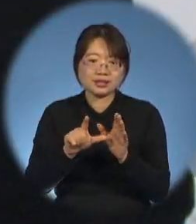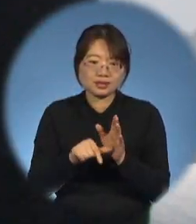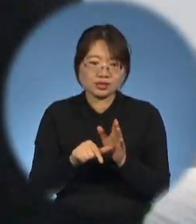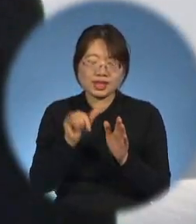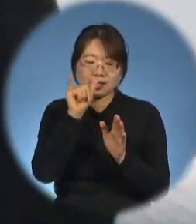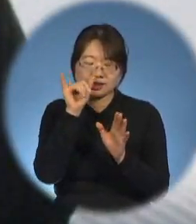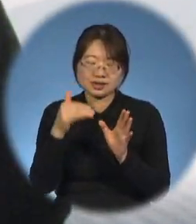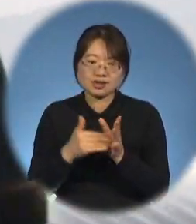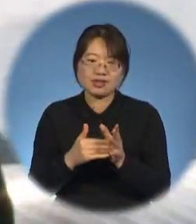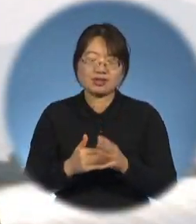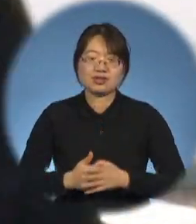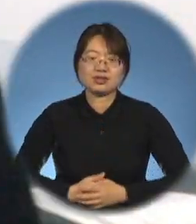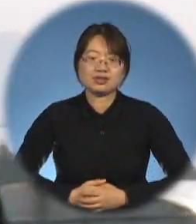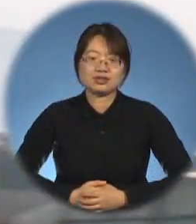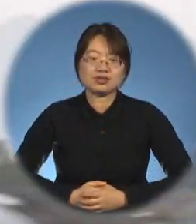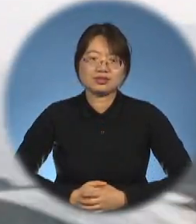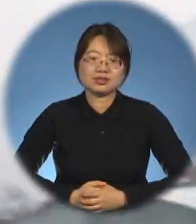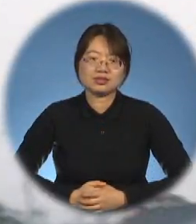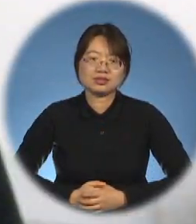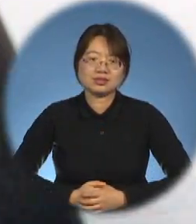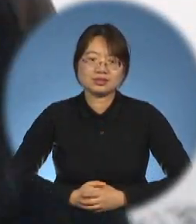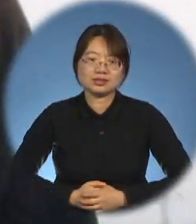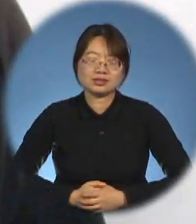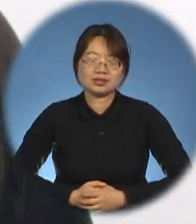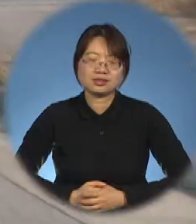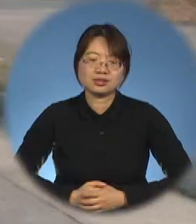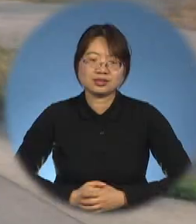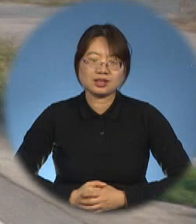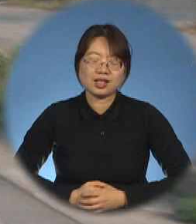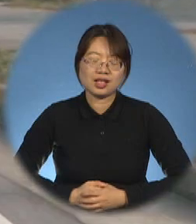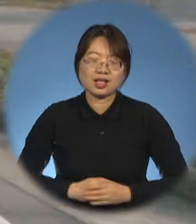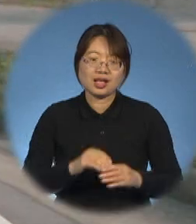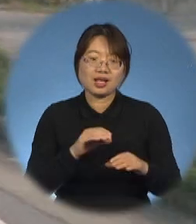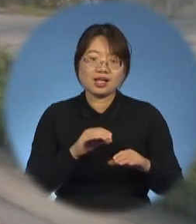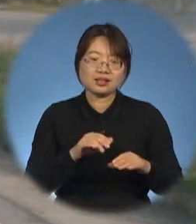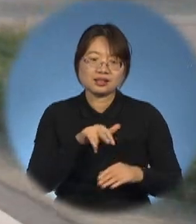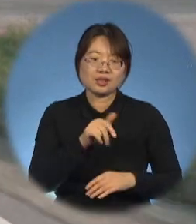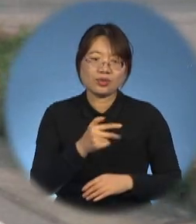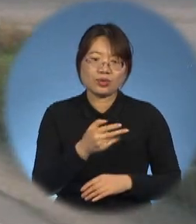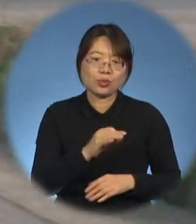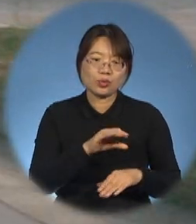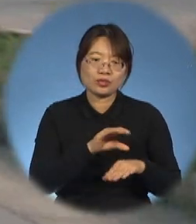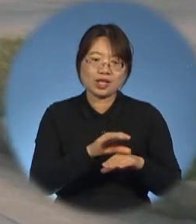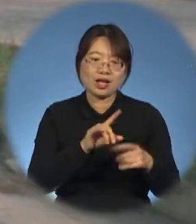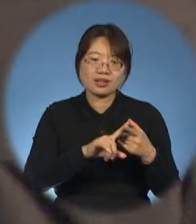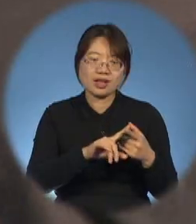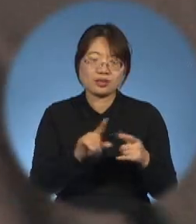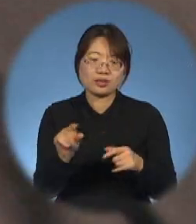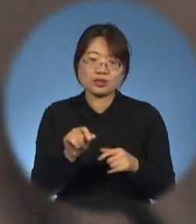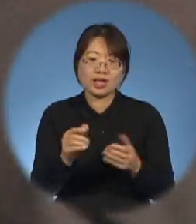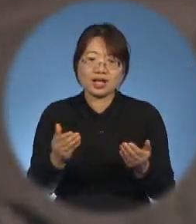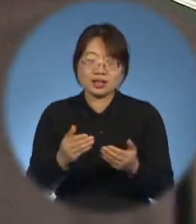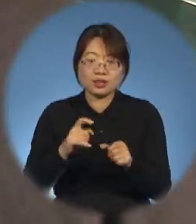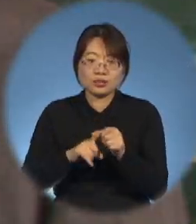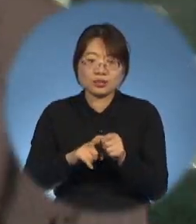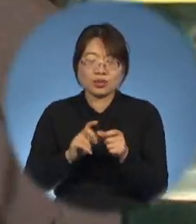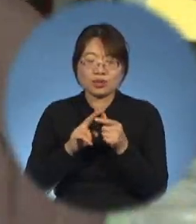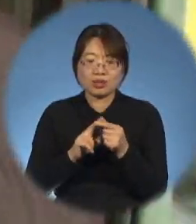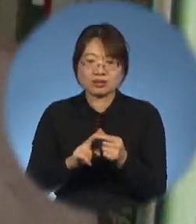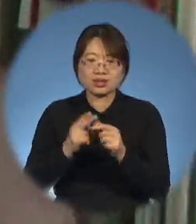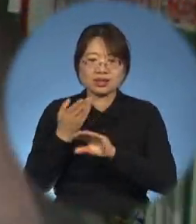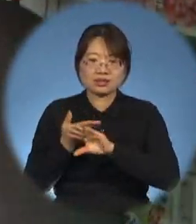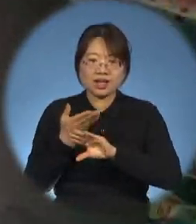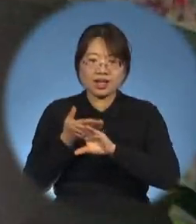순간이 있다는데요 전동차 와는 다른 속도 일하러 갈 때와는 자며